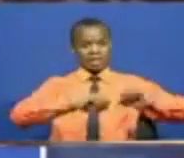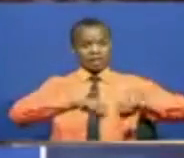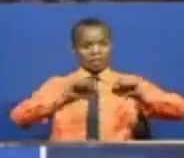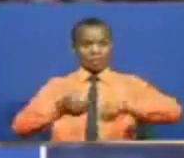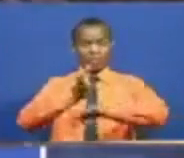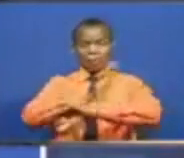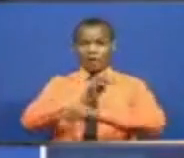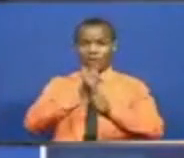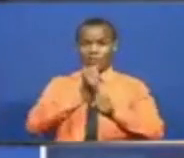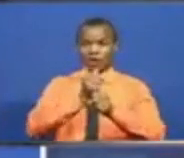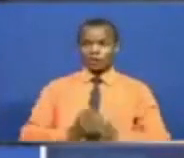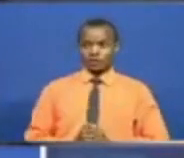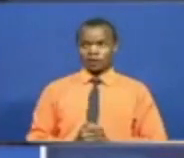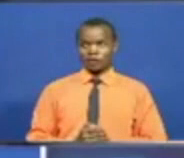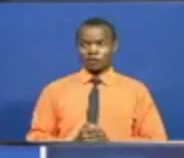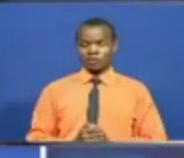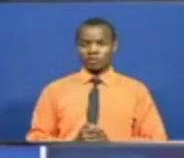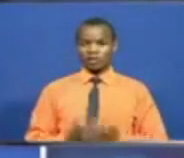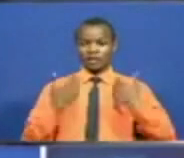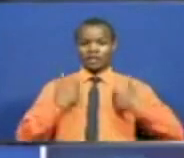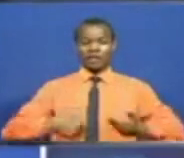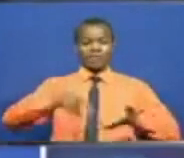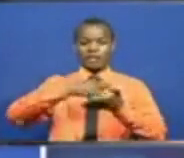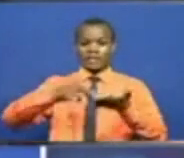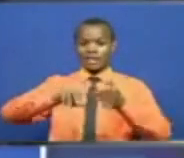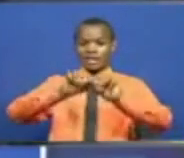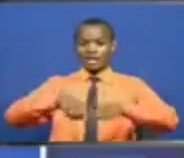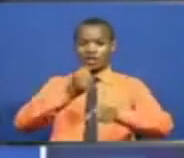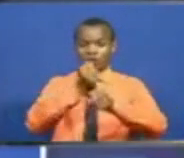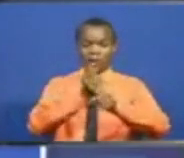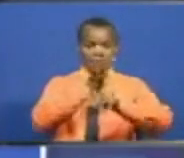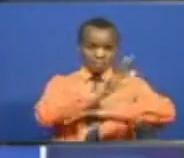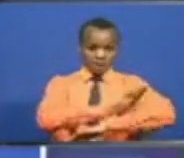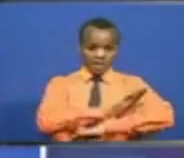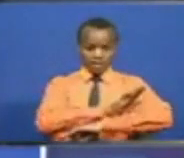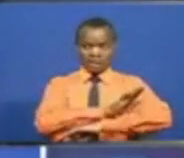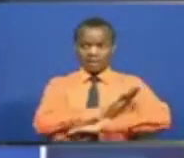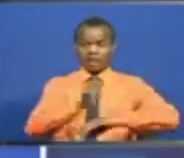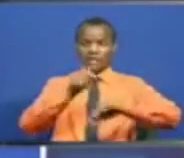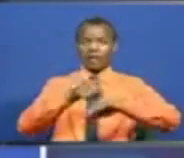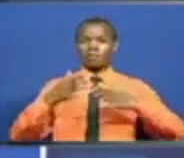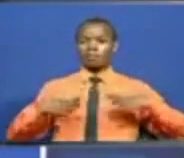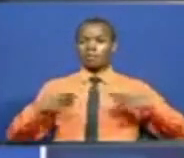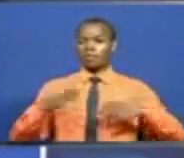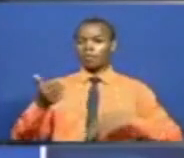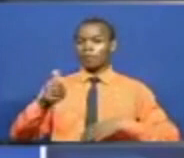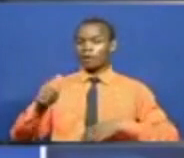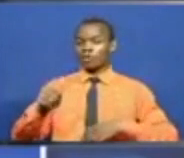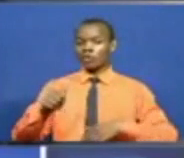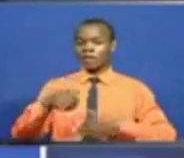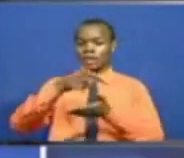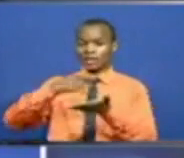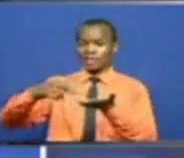na magavana. I cannot sign a return to work agreement if the authorized people have not signed. I cannot